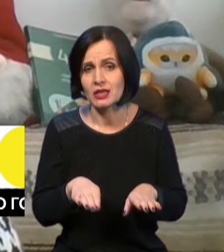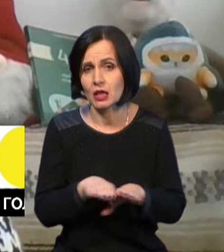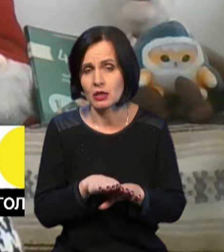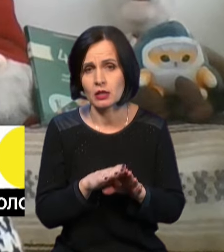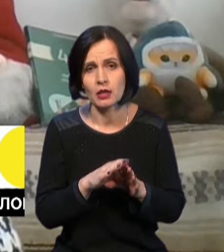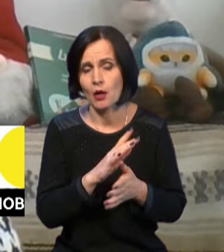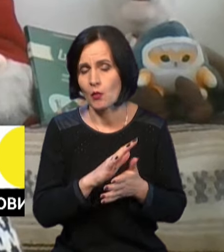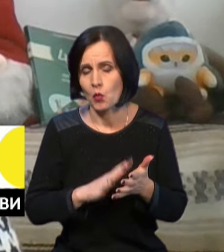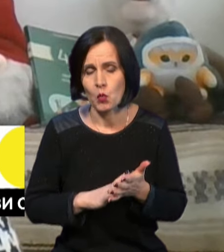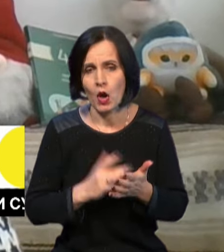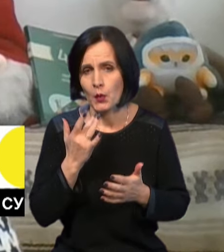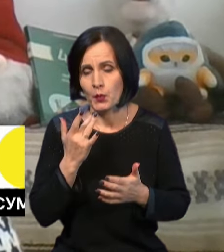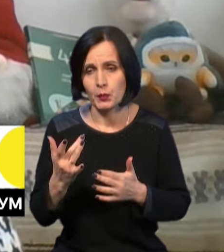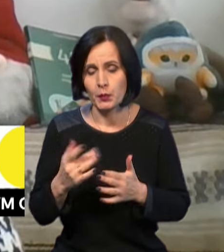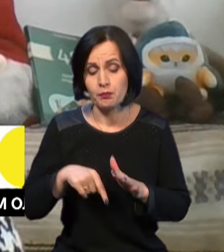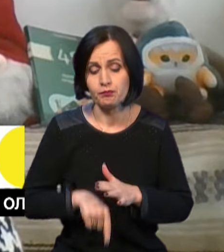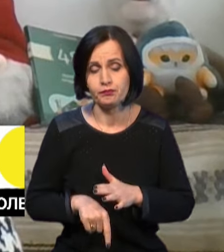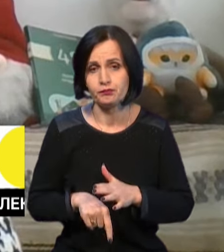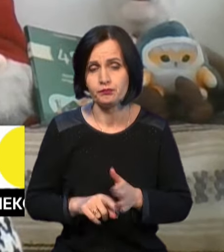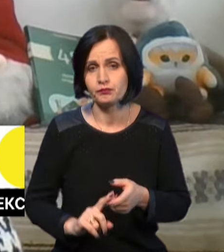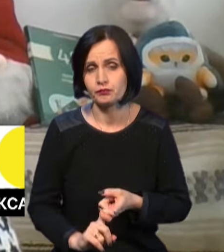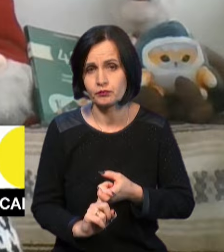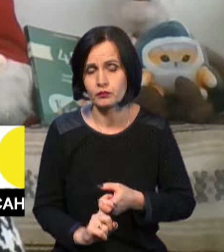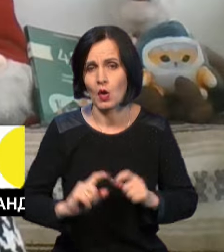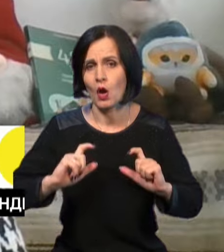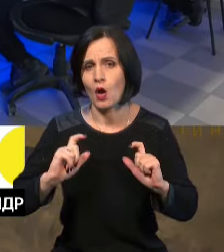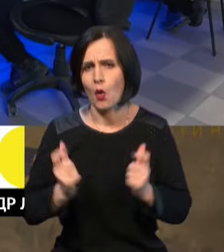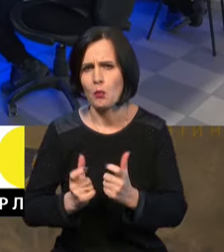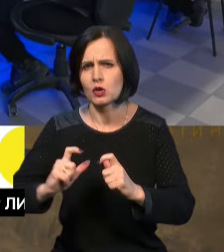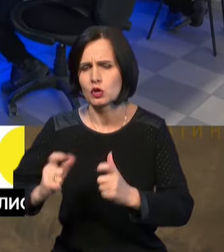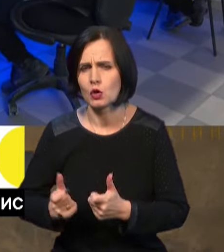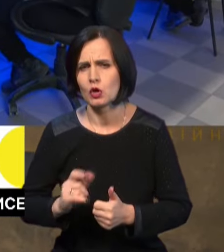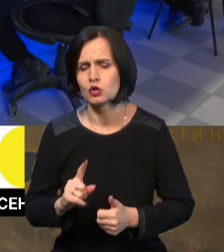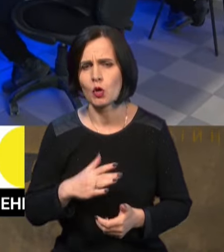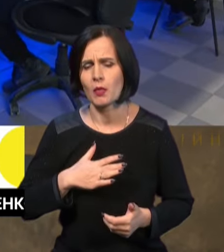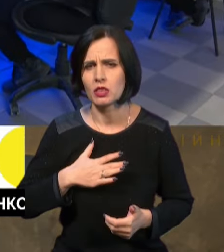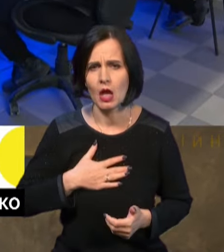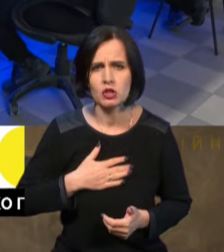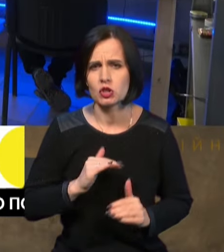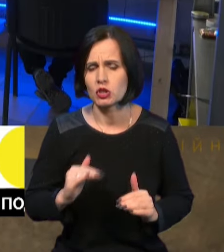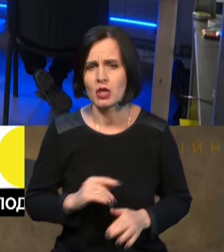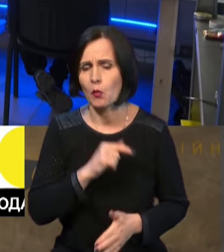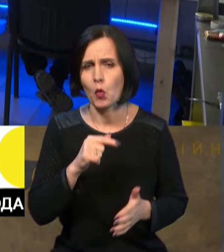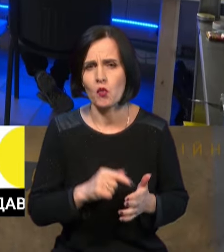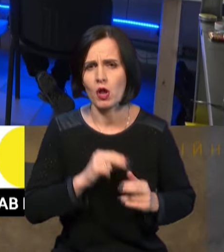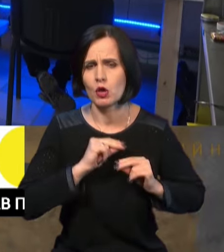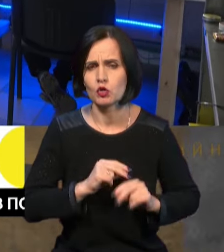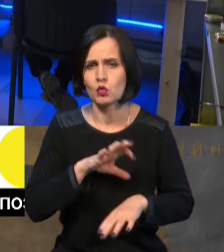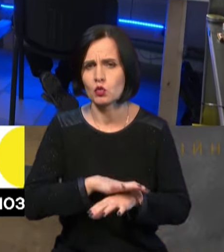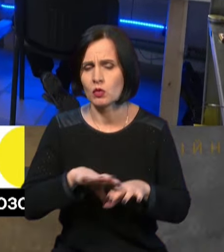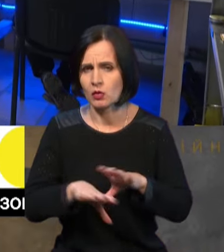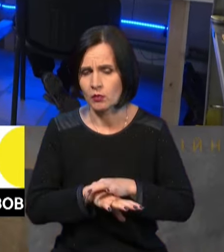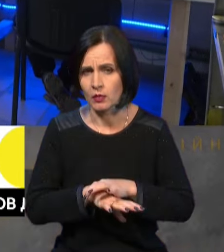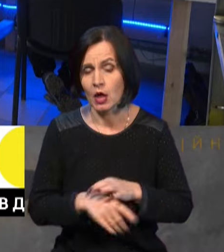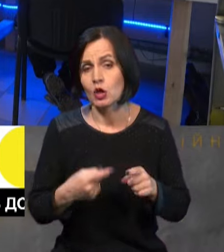трохи соціалістичне коріння, відповідно, обмеження стосовно того, щоб наші діти не втрапили в трудове рабство, то, відповідно, існують